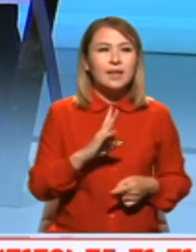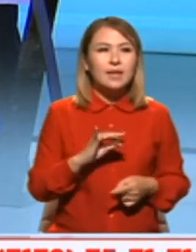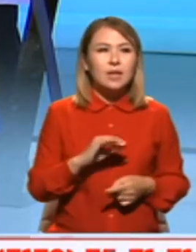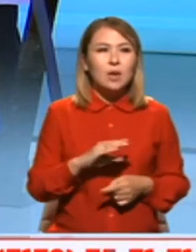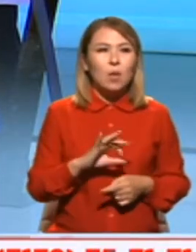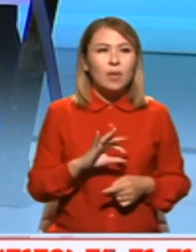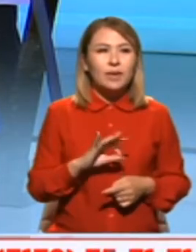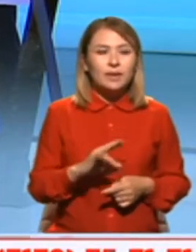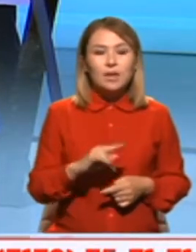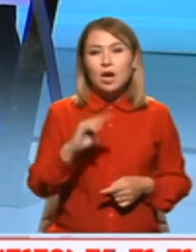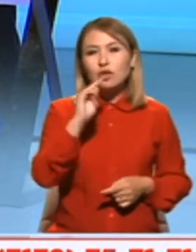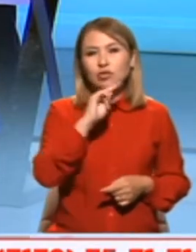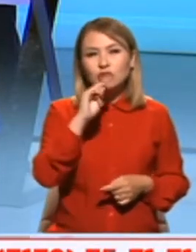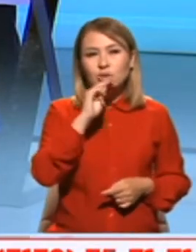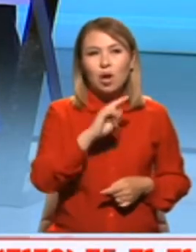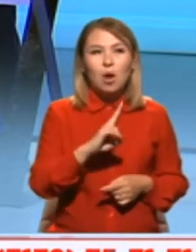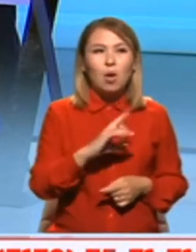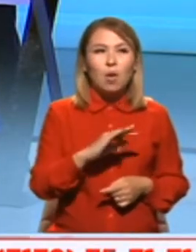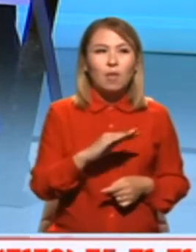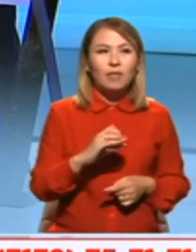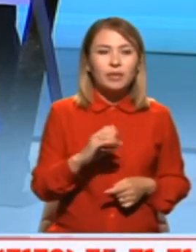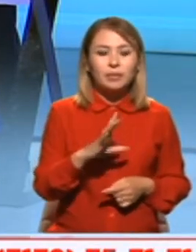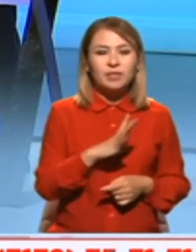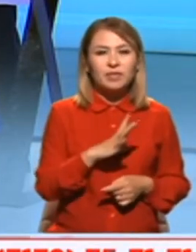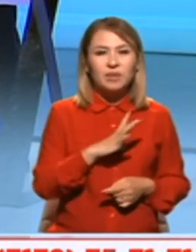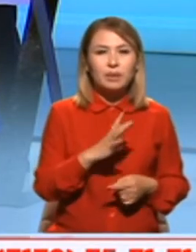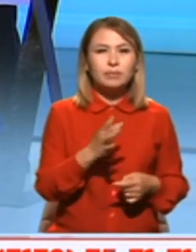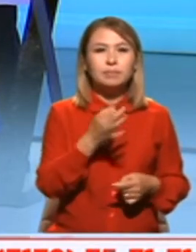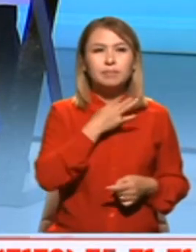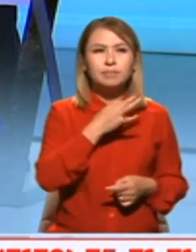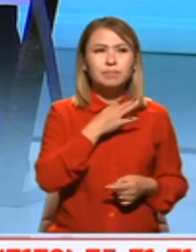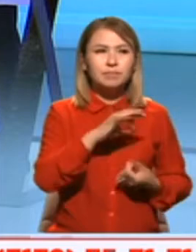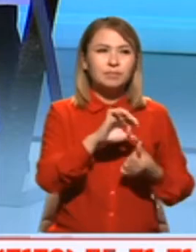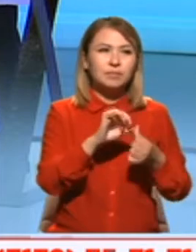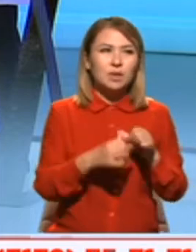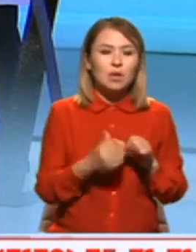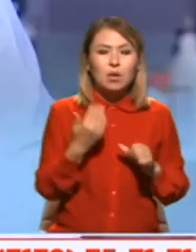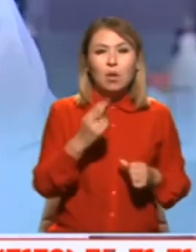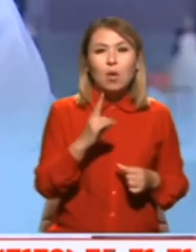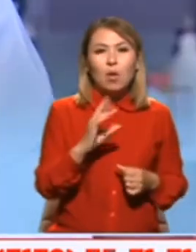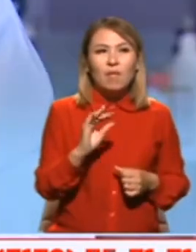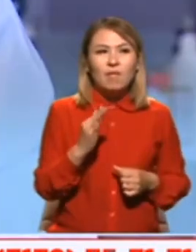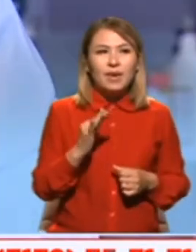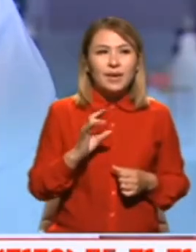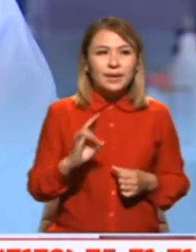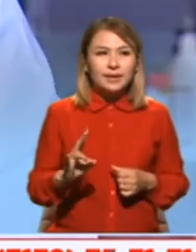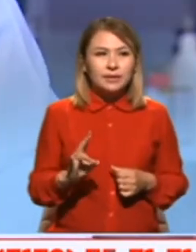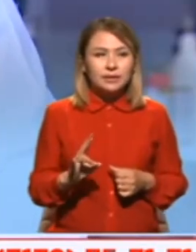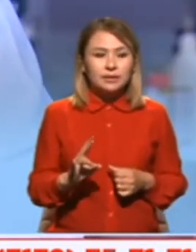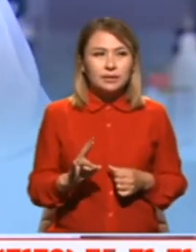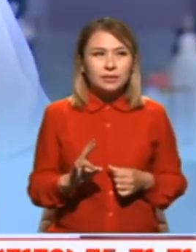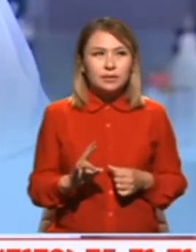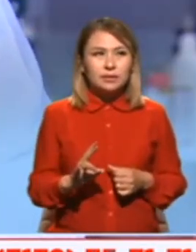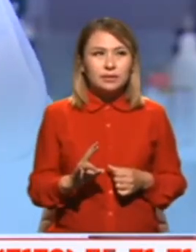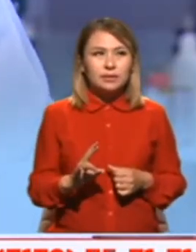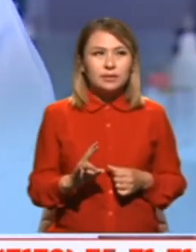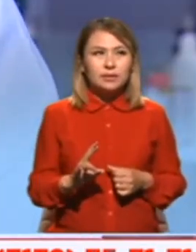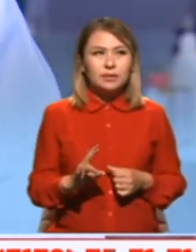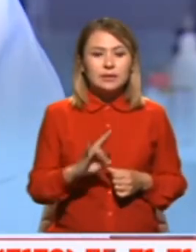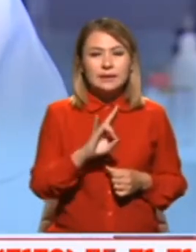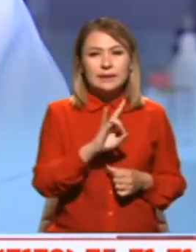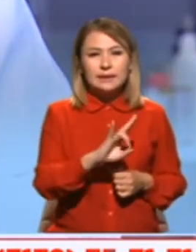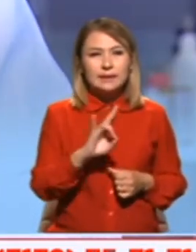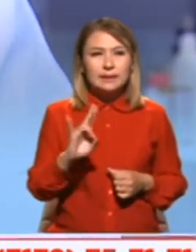енді шай ішетін, кофе ішетін адамдарда кейбірде тәуелділік пайда болады, өйткені оның құрамында кофеин болады. Яғни екеуі де инмен бітеді, бір-біріне